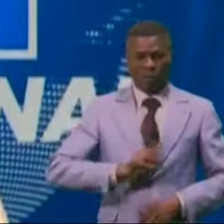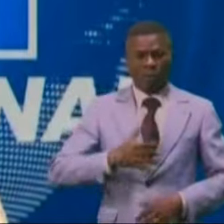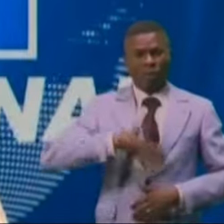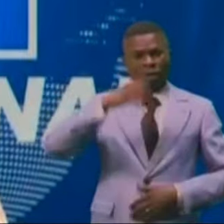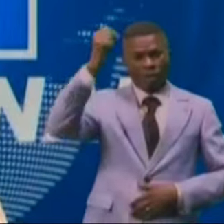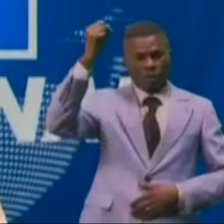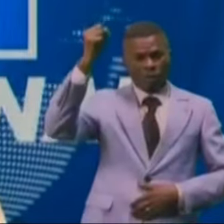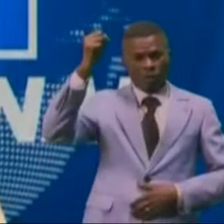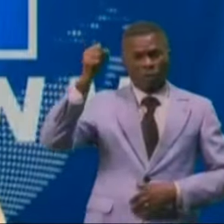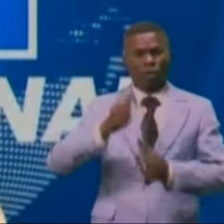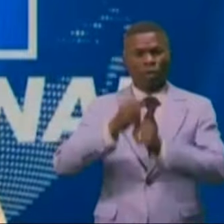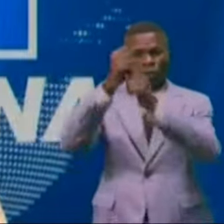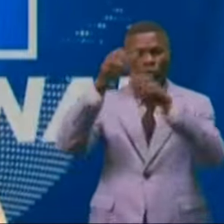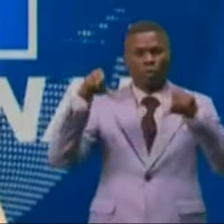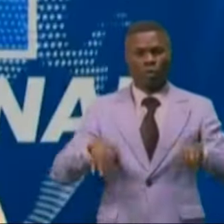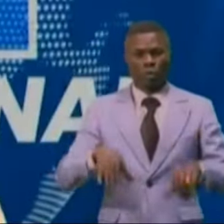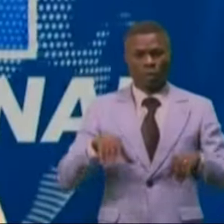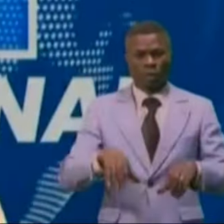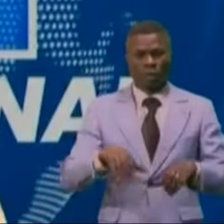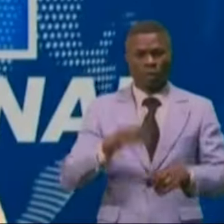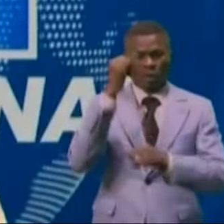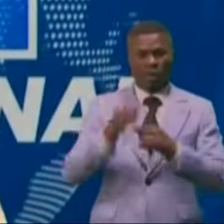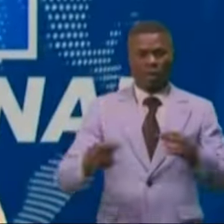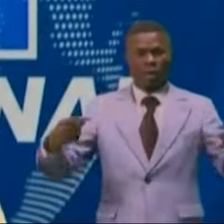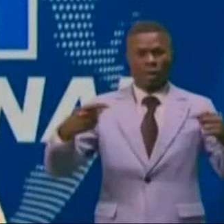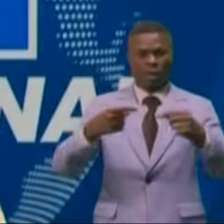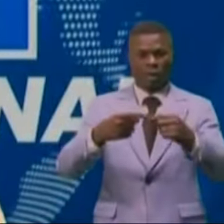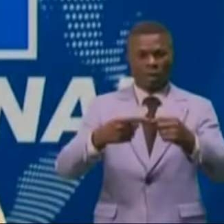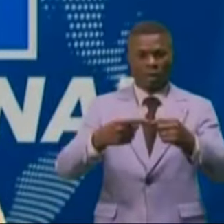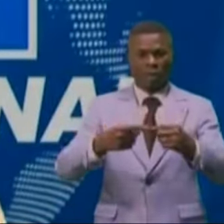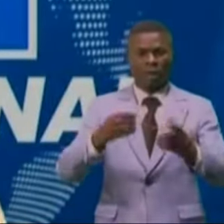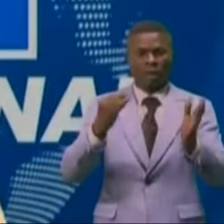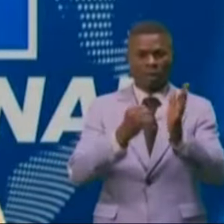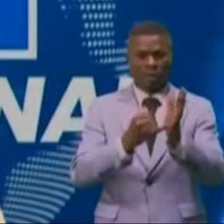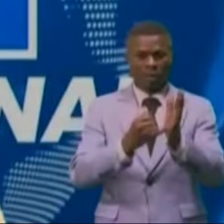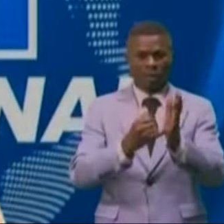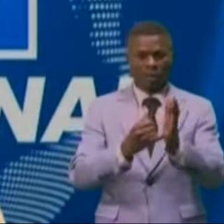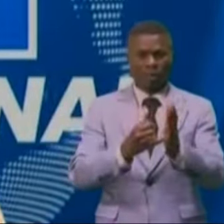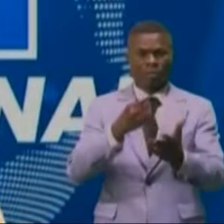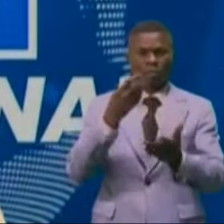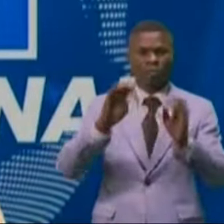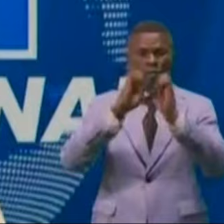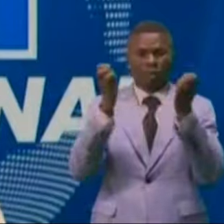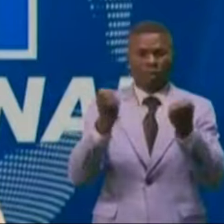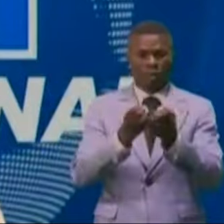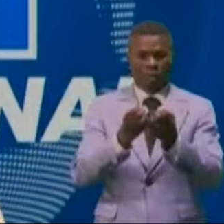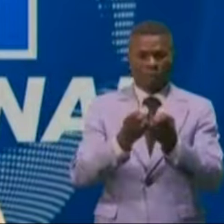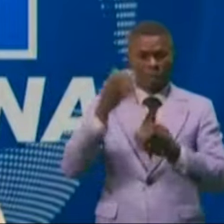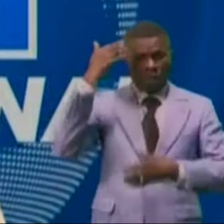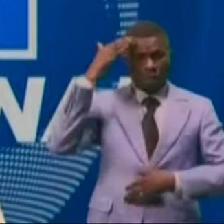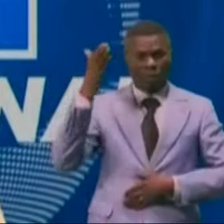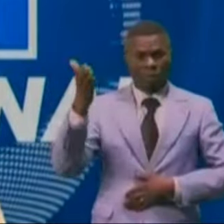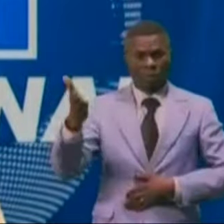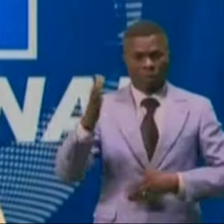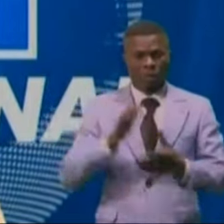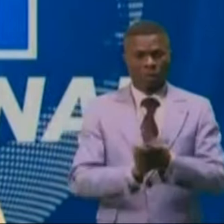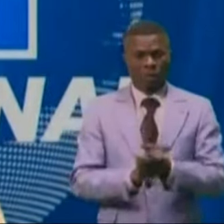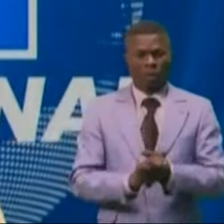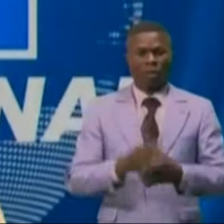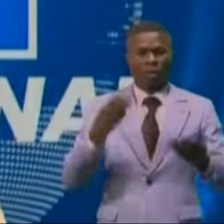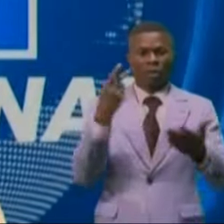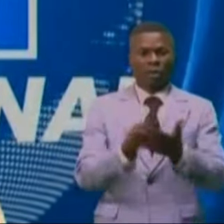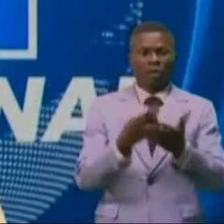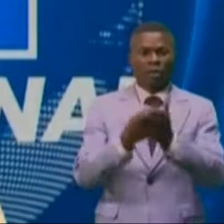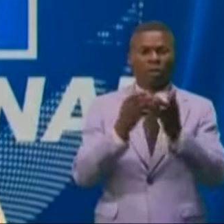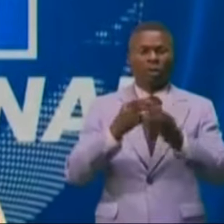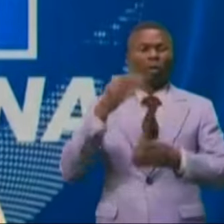championne de la Coupe du Congo à la fin du match qu'il a opposé samedi au football club Céleste de Mbandaka. Il était au stade de